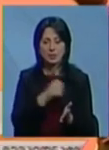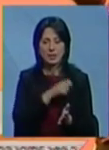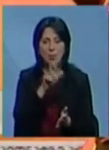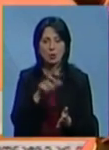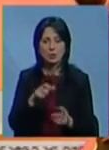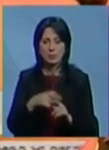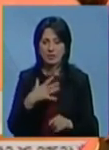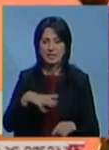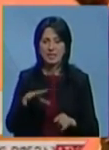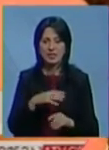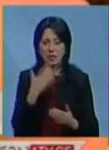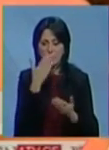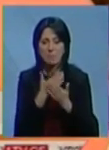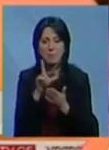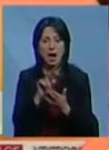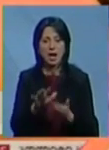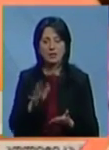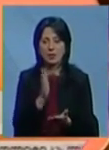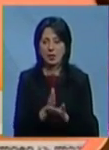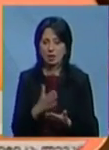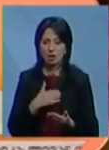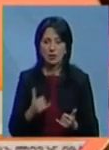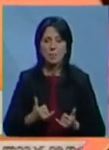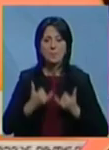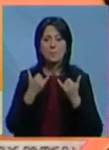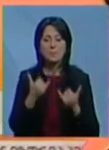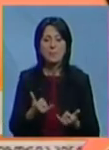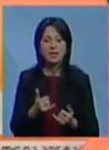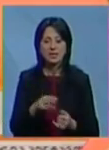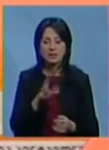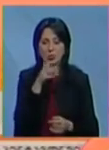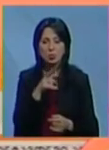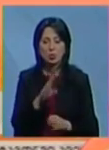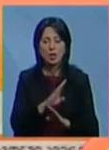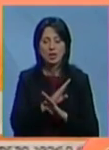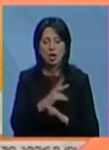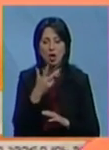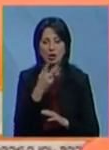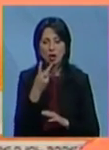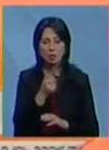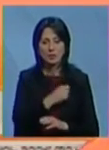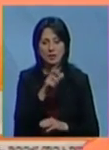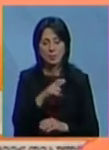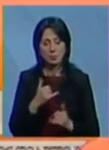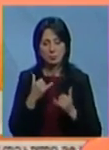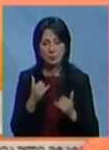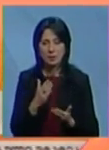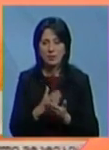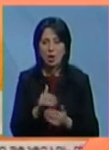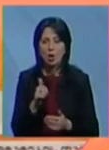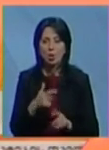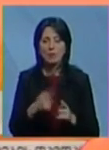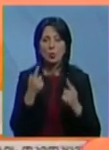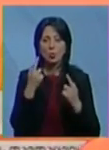სამხედრო მოსამსახურით საქართველოს სამაგალითო ქვეყანაა. ჩვენ პატივს მივაგებთ მისიის შესრულების დროს დაღუპულ 32 სამხედრო მოსამსახურეს,